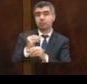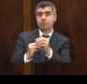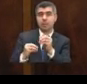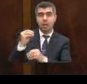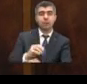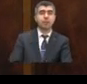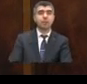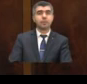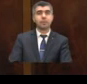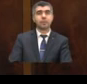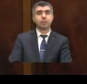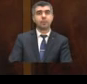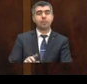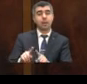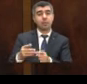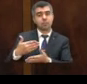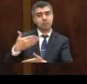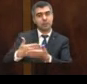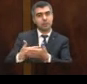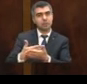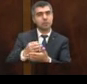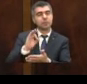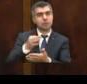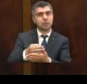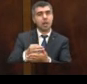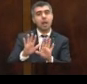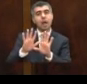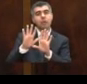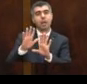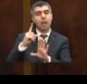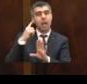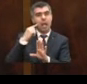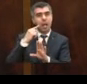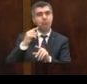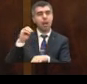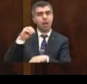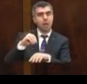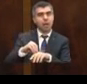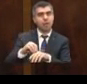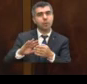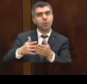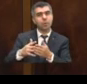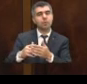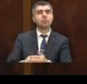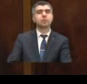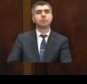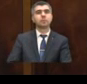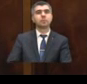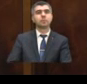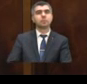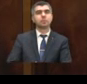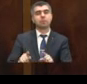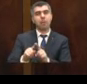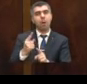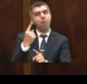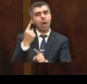راه بروغرامي هذاك الاخر ديالو كديرو 10 ايام غير في التحليله وكتجيبو لهنا عاوتاني، فلكن ممكن على الاقل الاحتفاظ